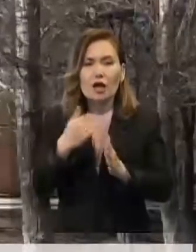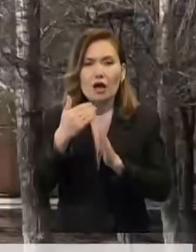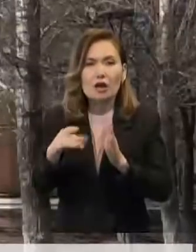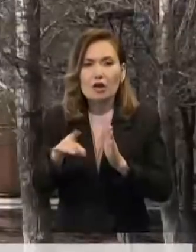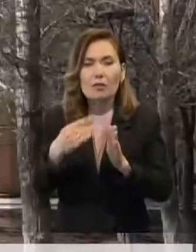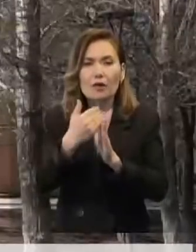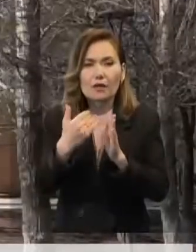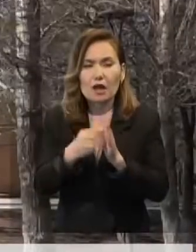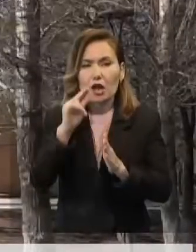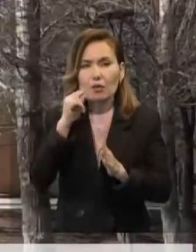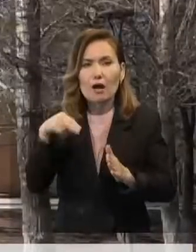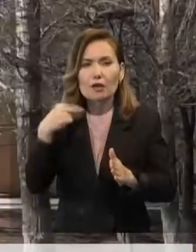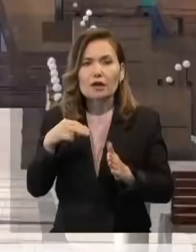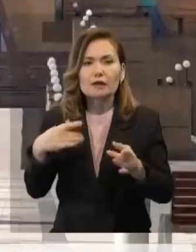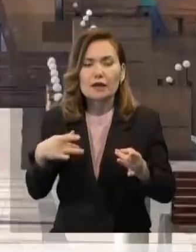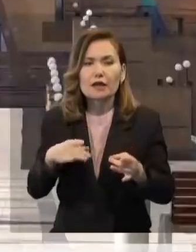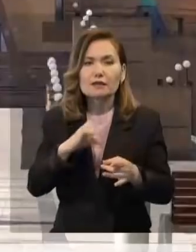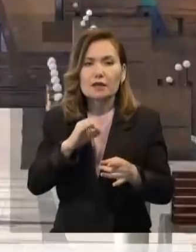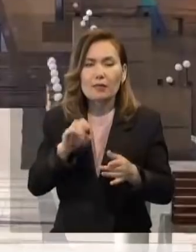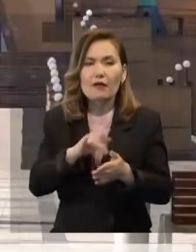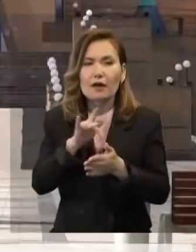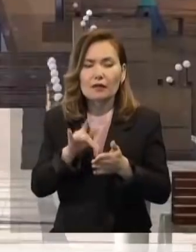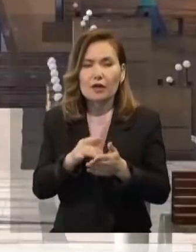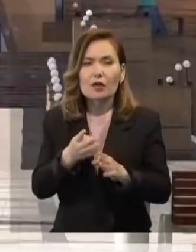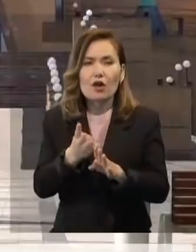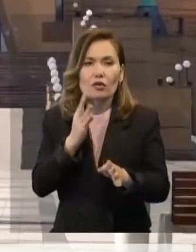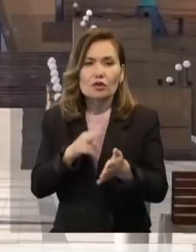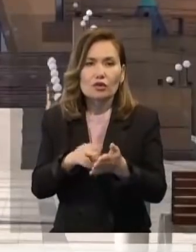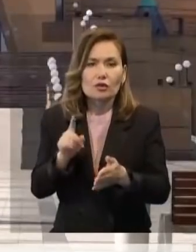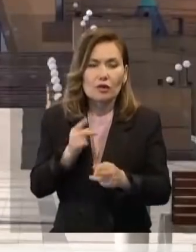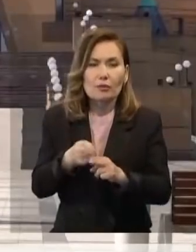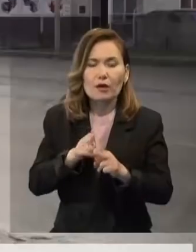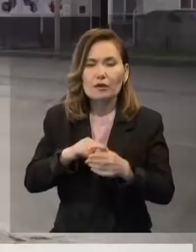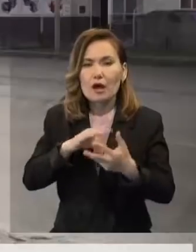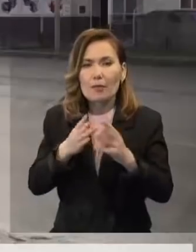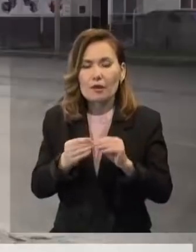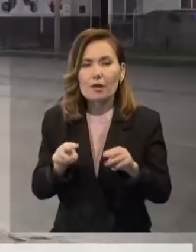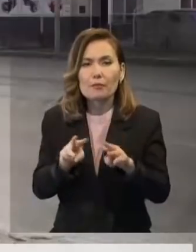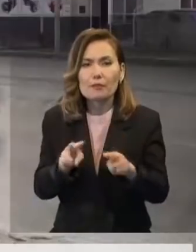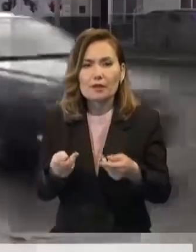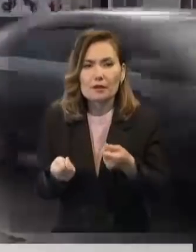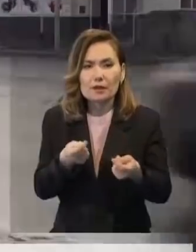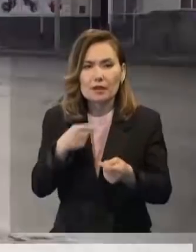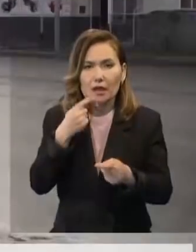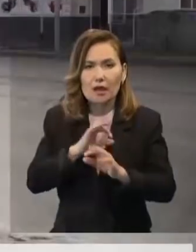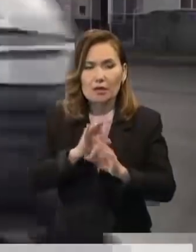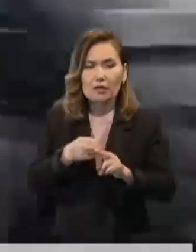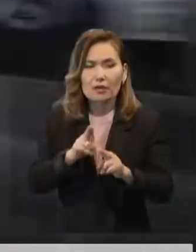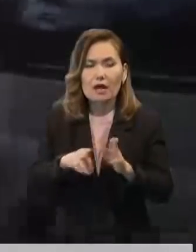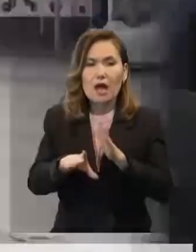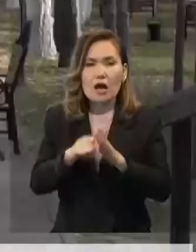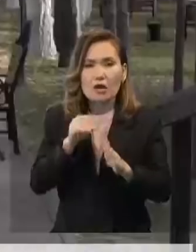іліккен Шымкент, Ақтөбе, Тараз, Сәтбаев қалаларда кезегін күтеді. Индустрия және инфрақұрылымдық даму вице-министрі